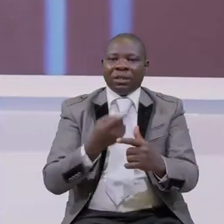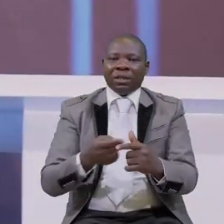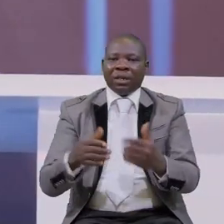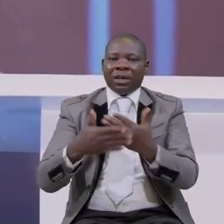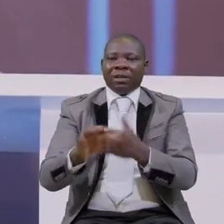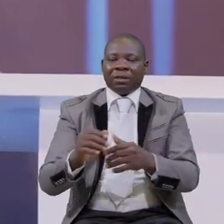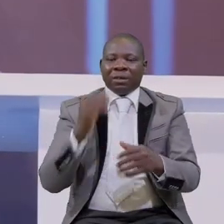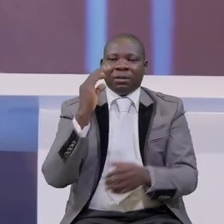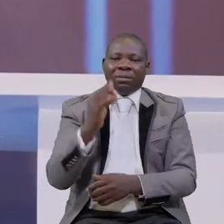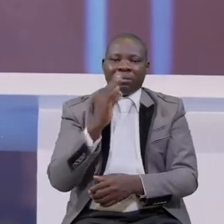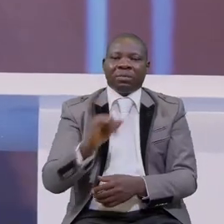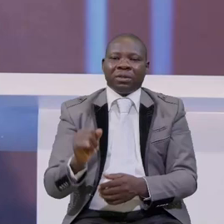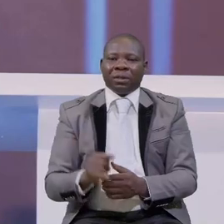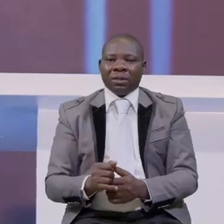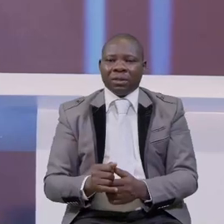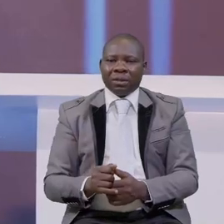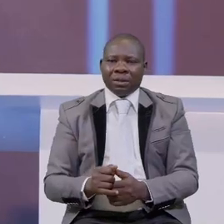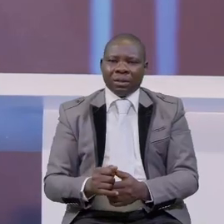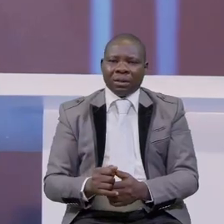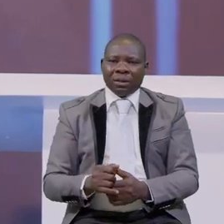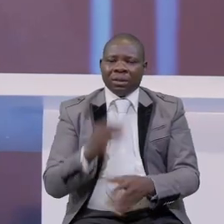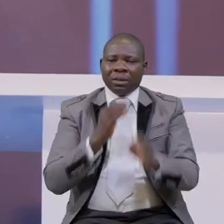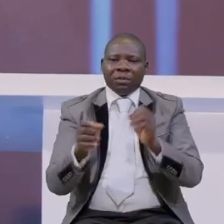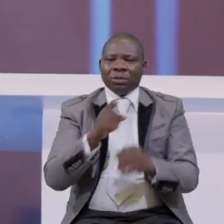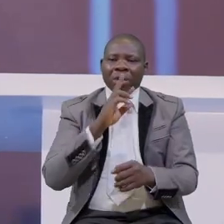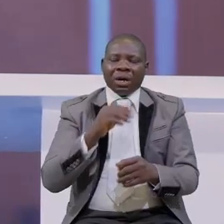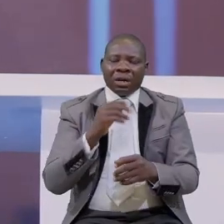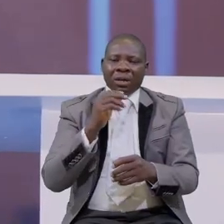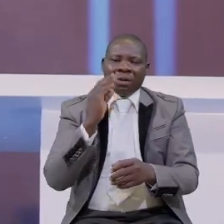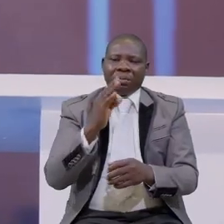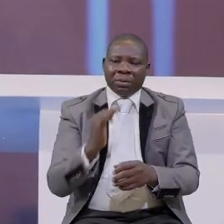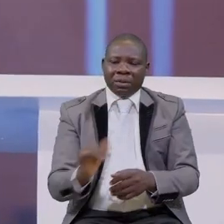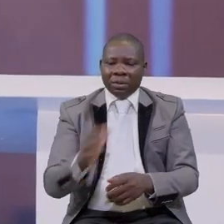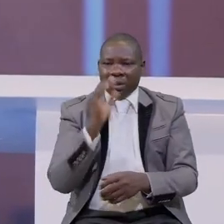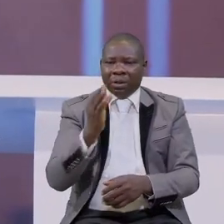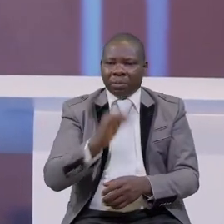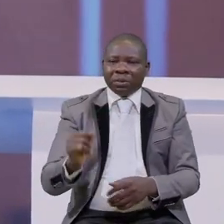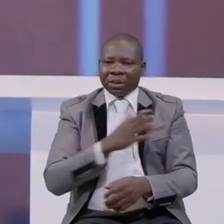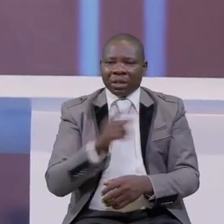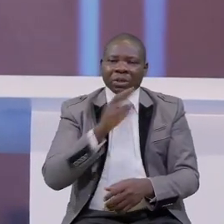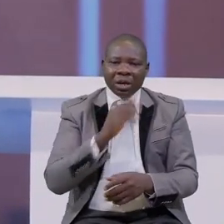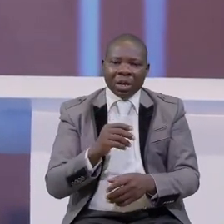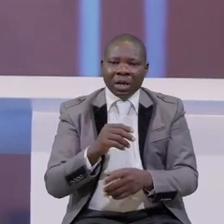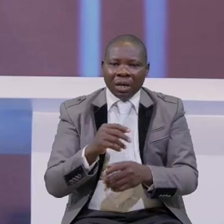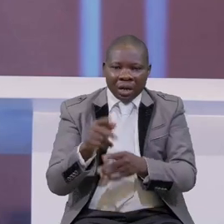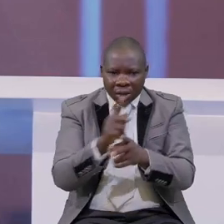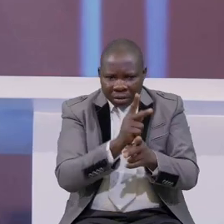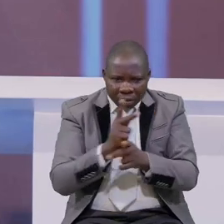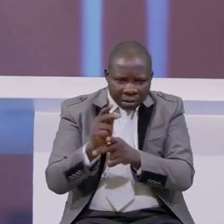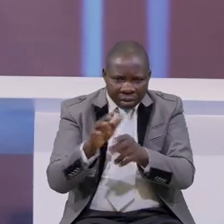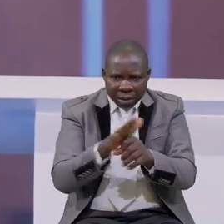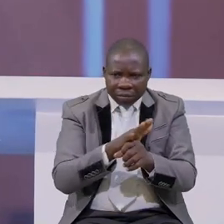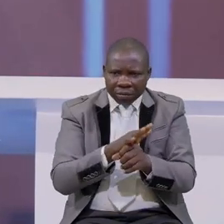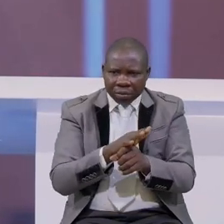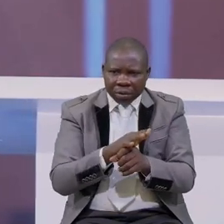Et après avoir prêché, si tu prêches et tu fais attention, si tu prêches et que tu réfléchis, oh, j'espère que